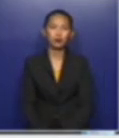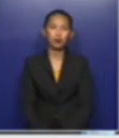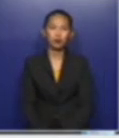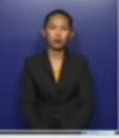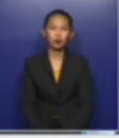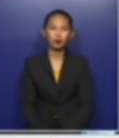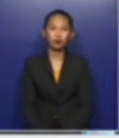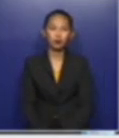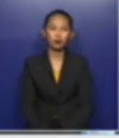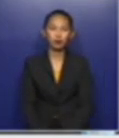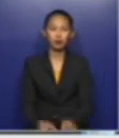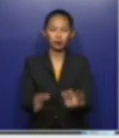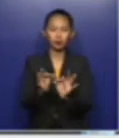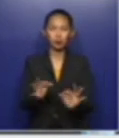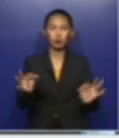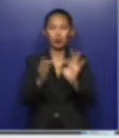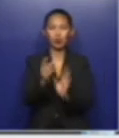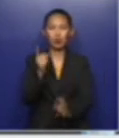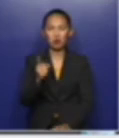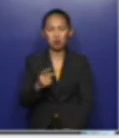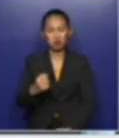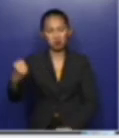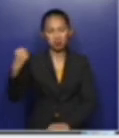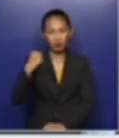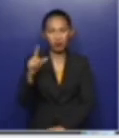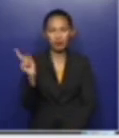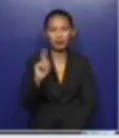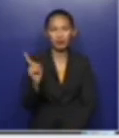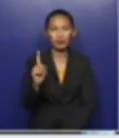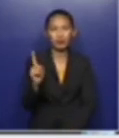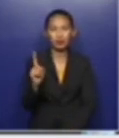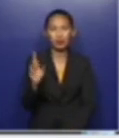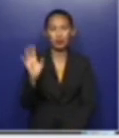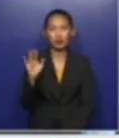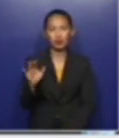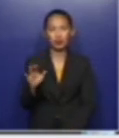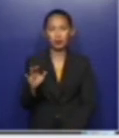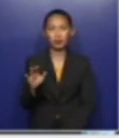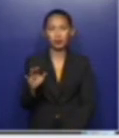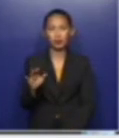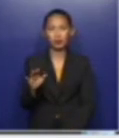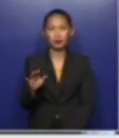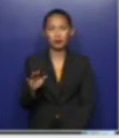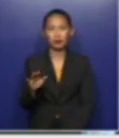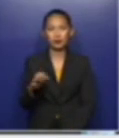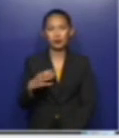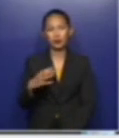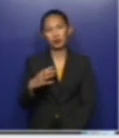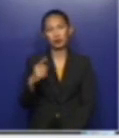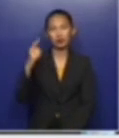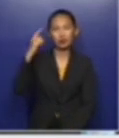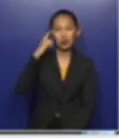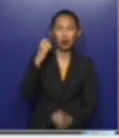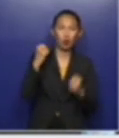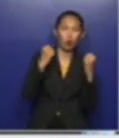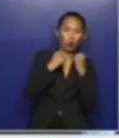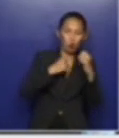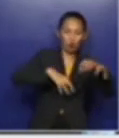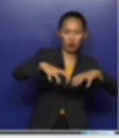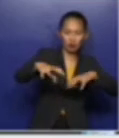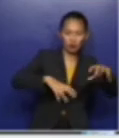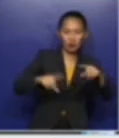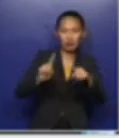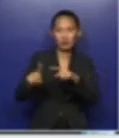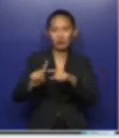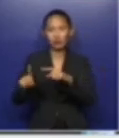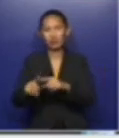ต้องยืนยันหนักแน่นในการที่จะชั่งน้ำหนัก อย่าได้ใช้ความกลัวอย่าใช้มิติสุขภ